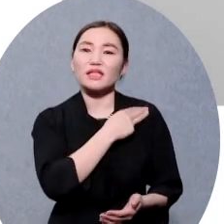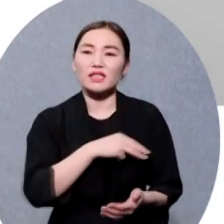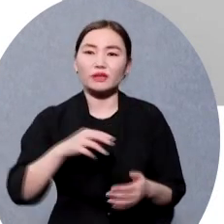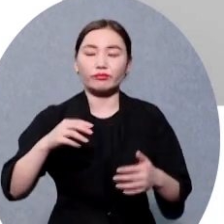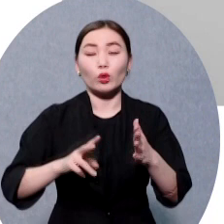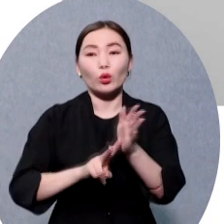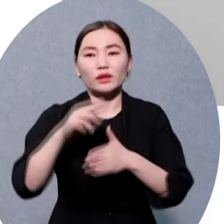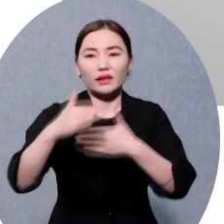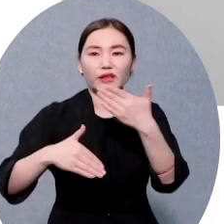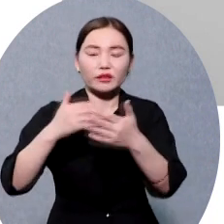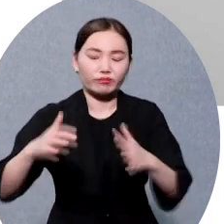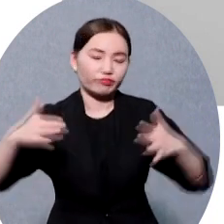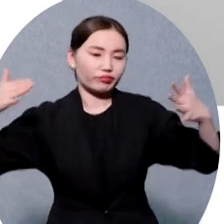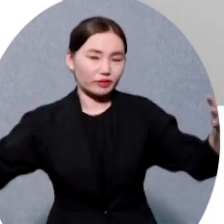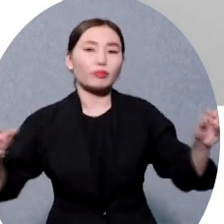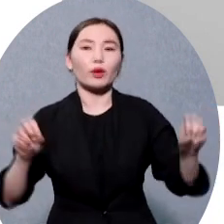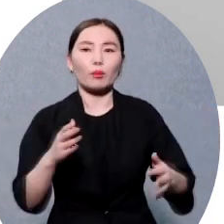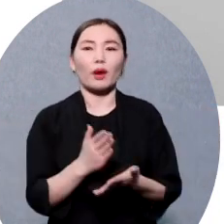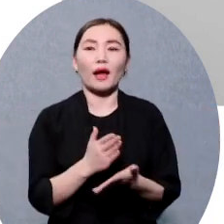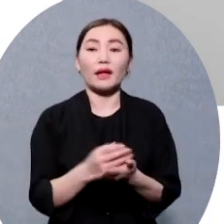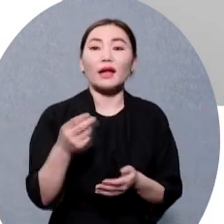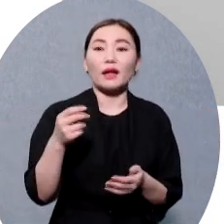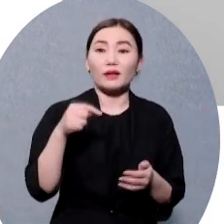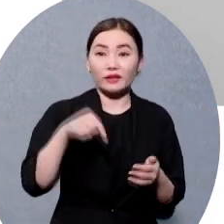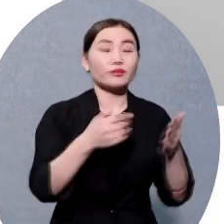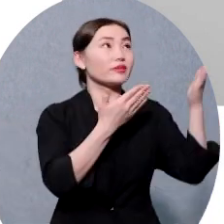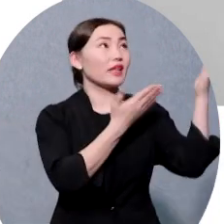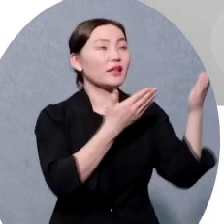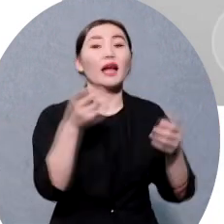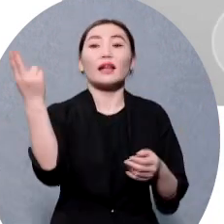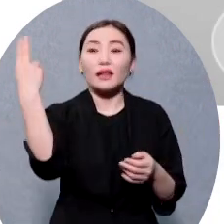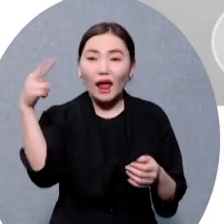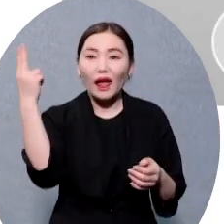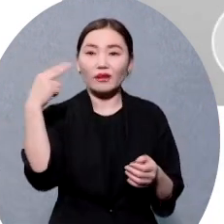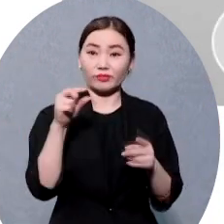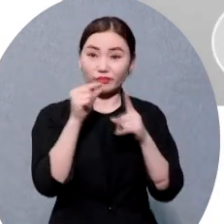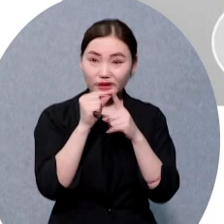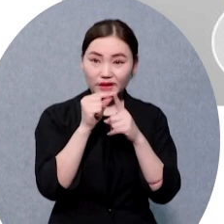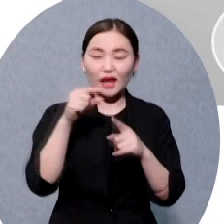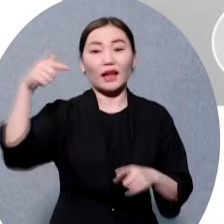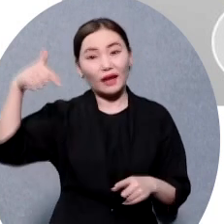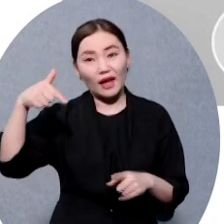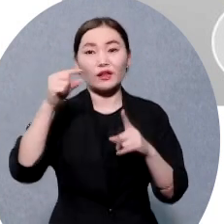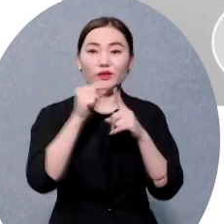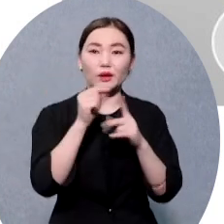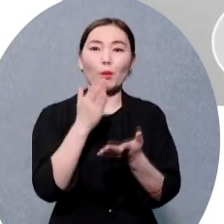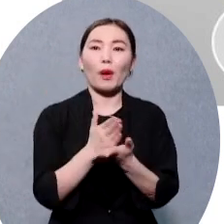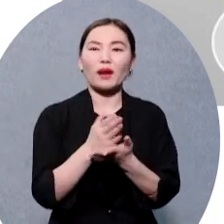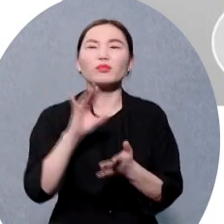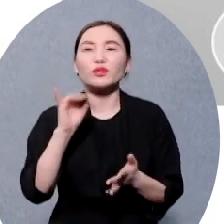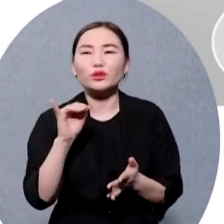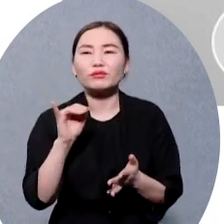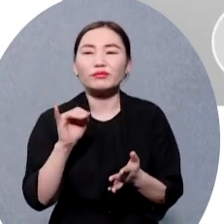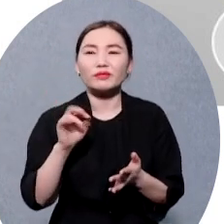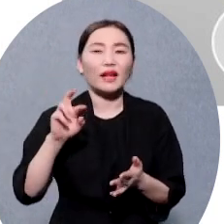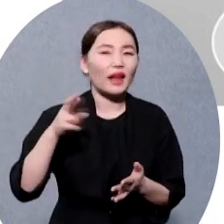учраас Монгол Бурхны шашин дэлгэрэх гол одоо хүчин зүйлсүүд болж байгаа мэй гэдэг ойлгох хэрэгтэй. За багш нь энэ дээ үсгээр тэмдэглэсэн энэ одоо